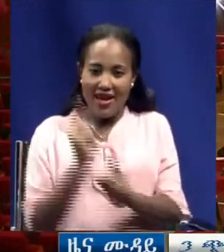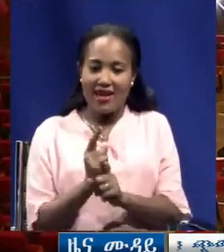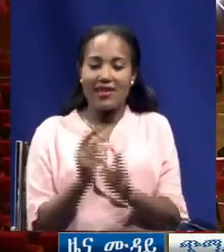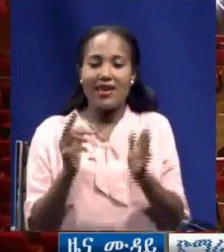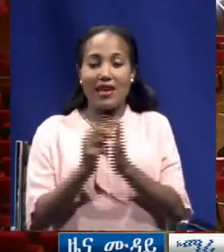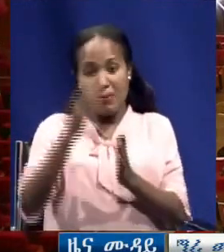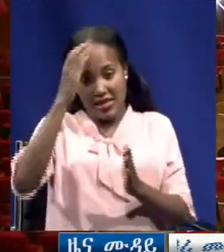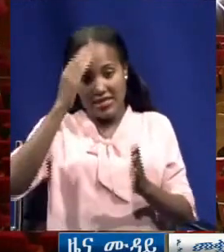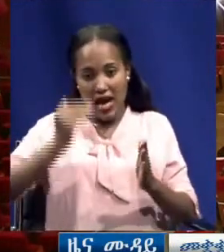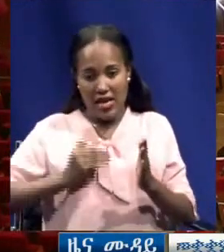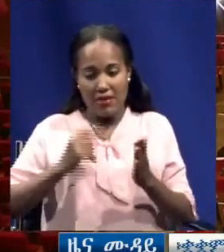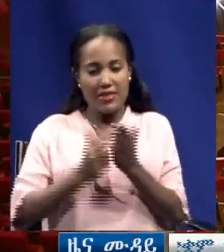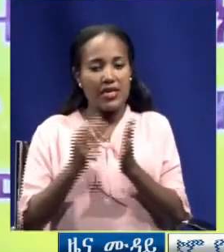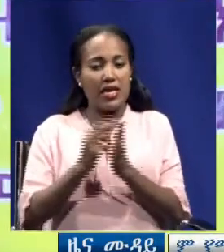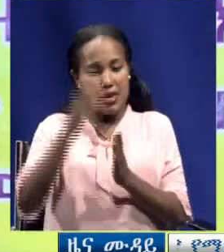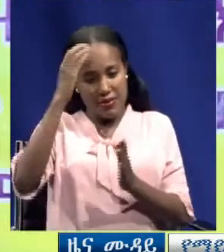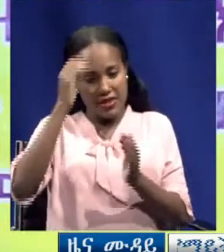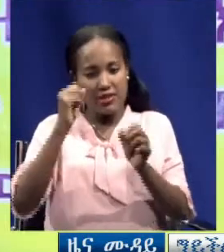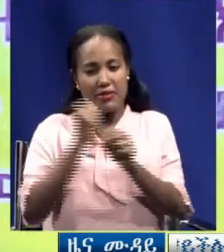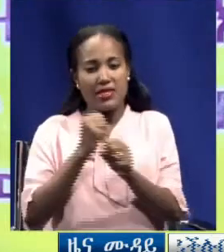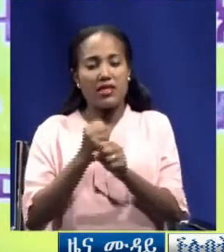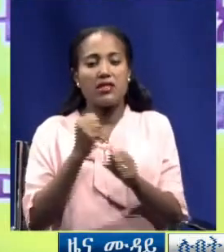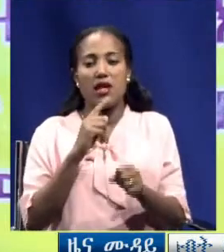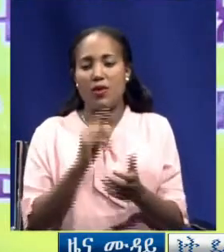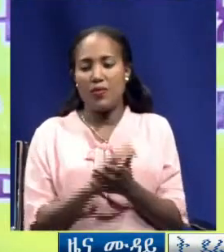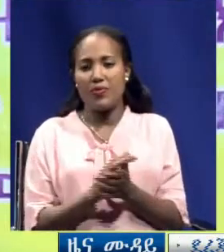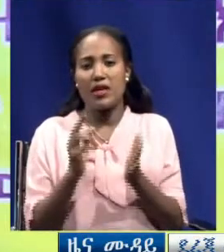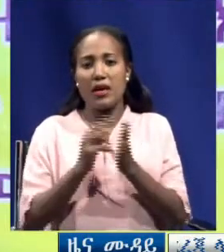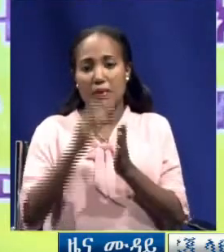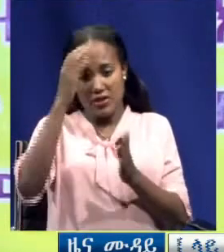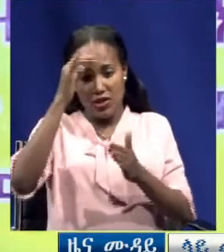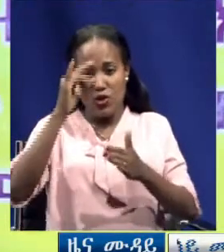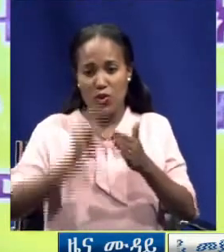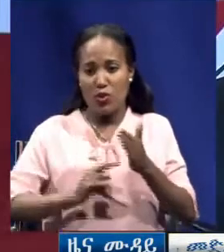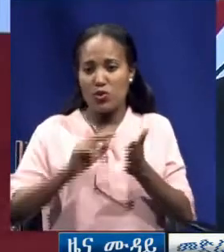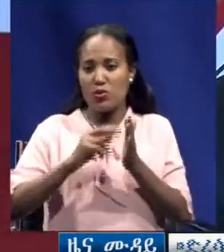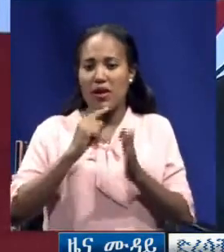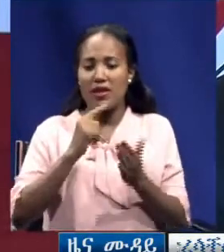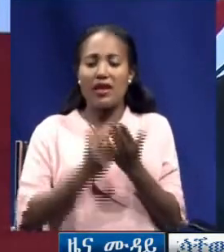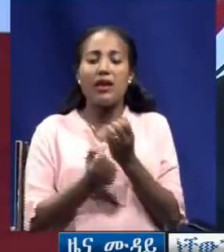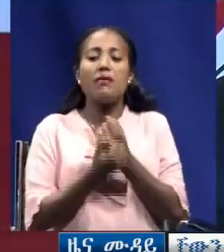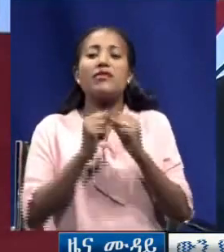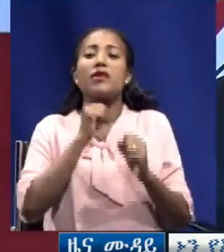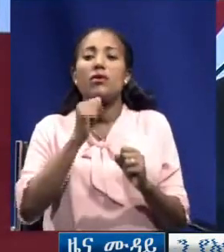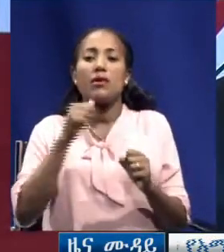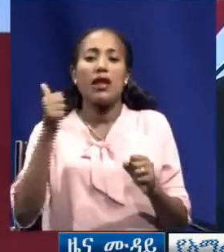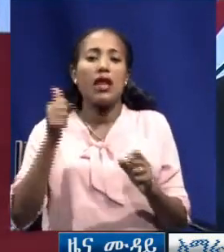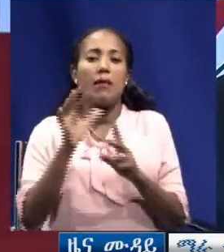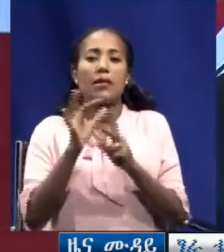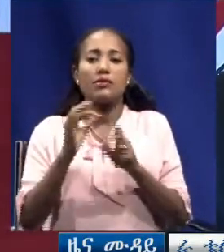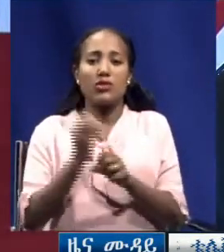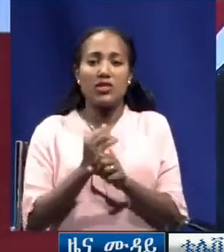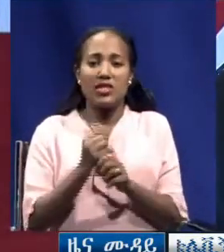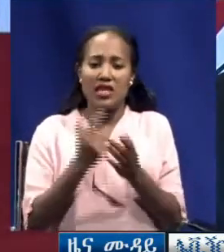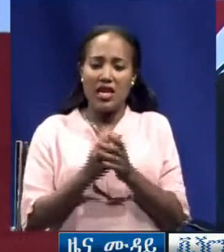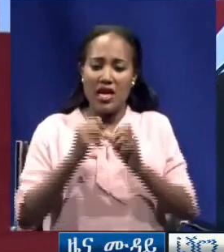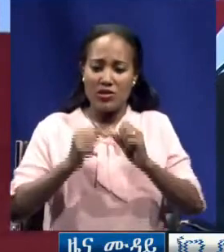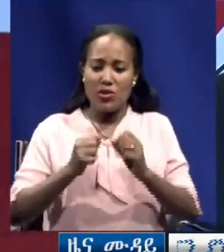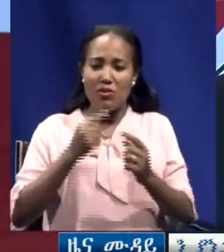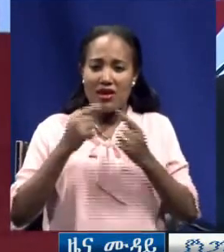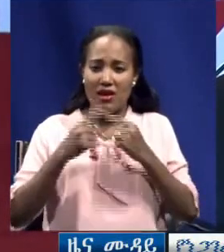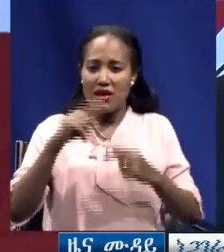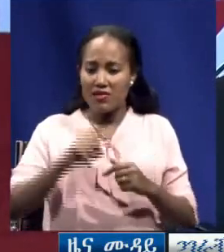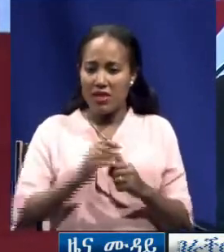ህገ መንግስት አለን። በዚህ ህገ መንግስት መሰረት እንስራ ነው ህገ መንግስቱ ከነጉለቶቹ ማለት ነው። ይሄ መፍትሄ አይሆንም ካለ ደግሞ ሌላ አማራጭ ነው። ስለዚህ ራሱን አስችሎ መነጋገር ነው